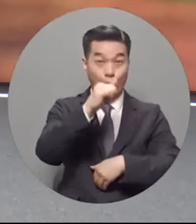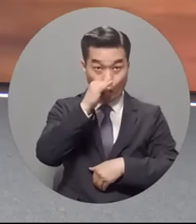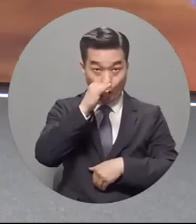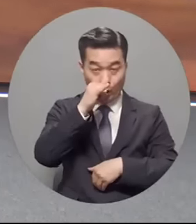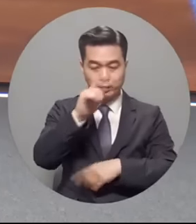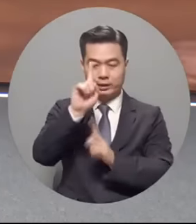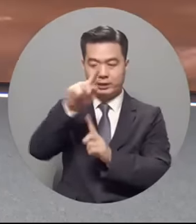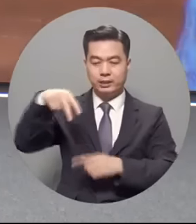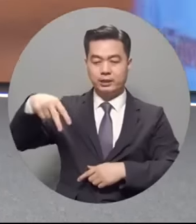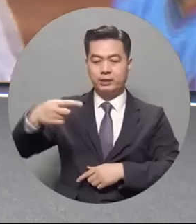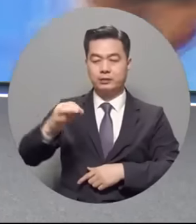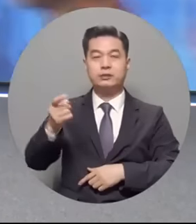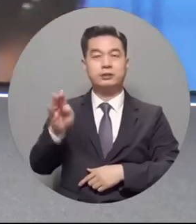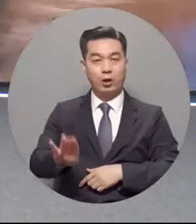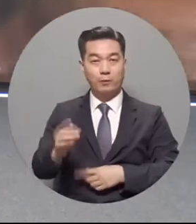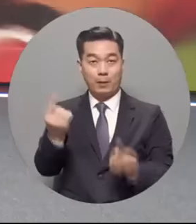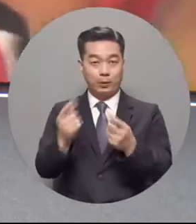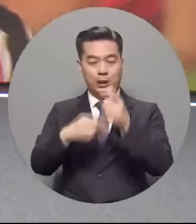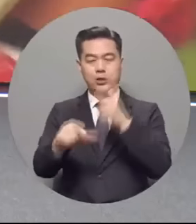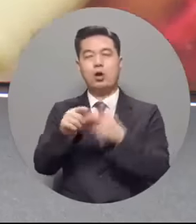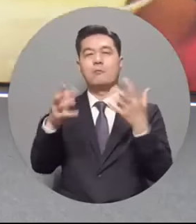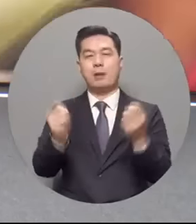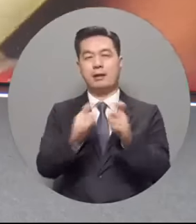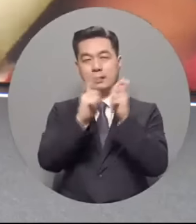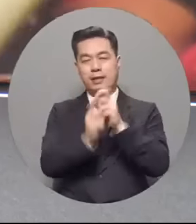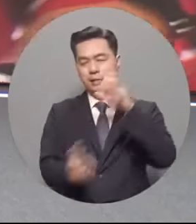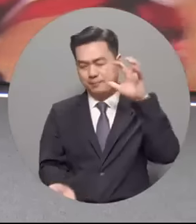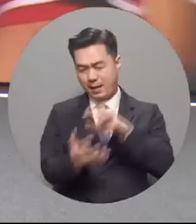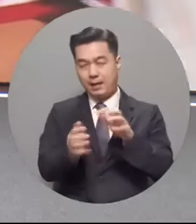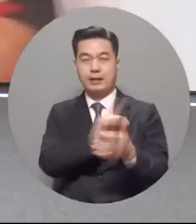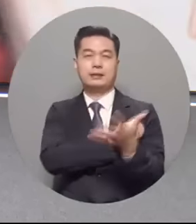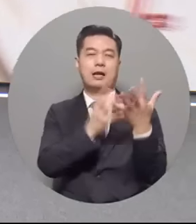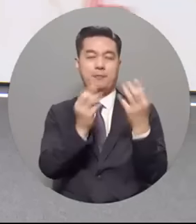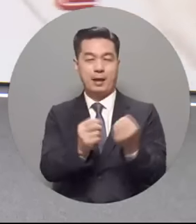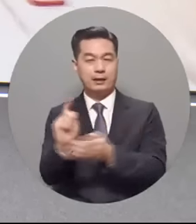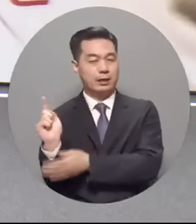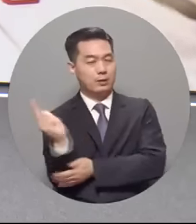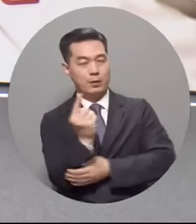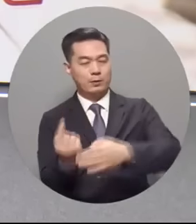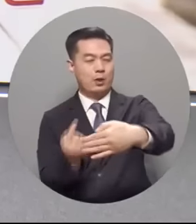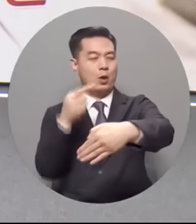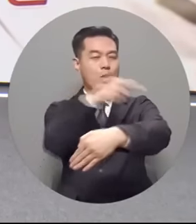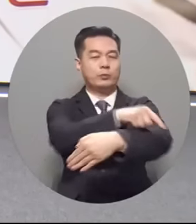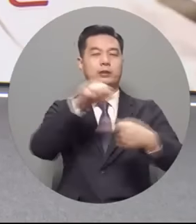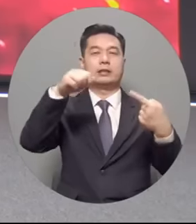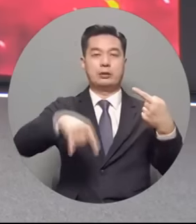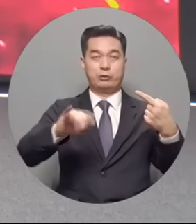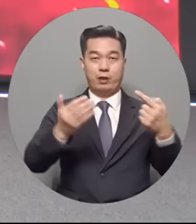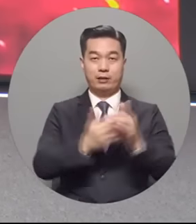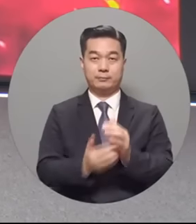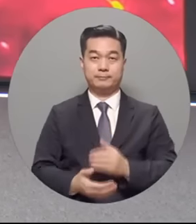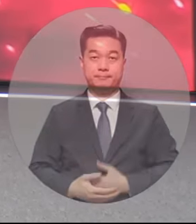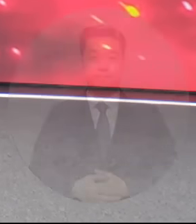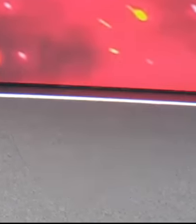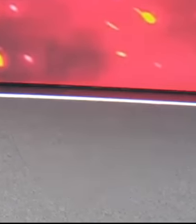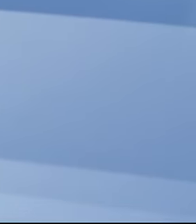두산 감독을 넘어 KBO 리그 개인 통산 최다 홈런 1위로 올라섰습니다. 수요일 밤 스포츠